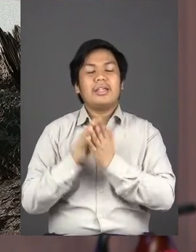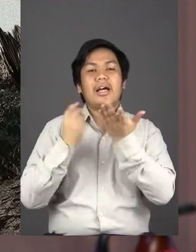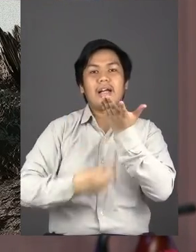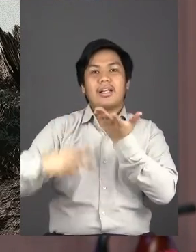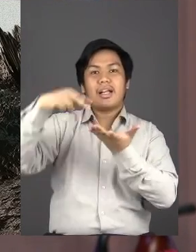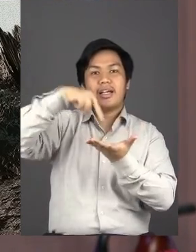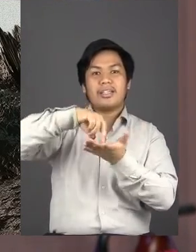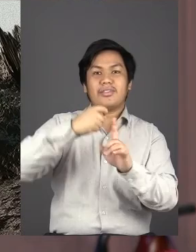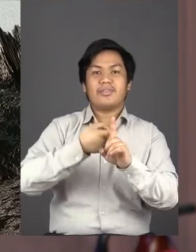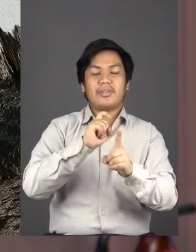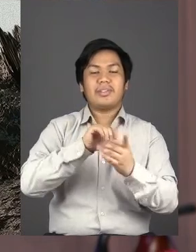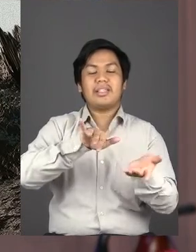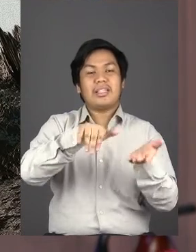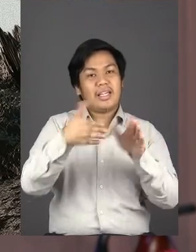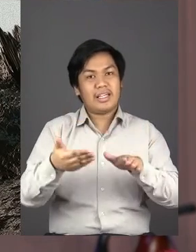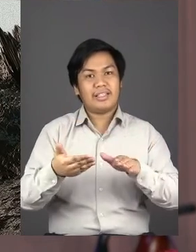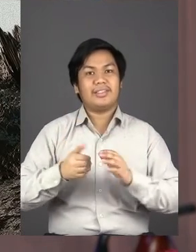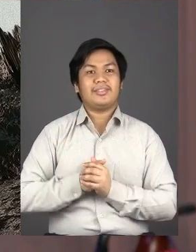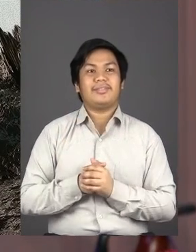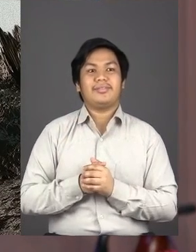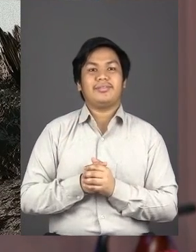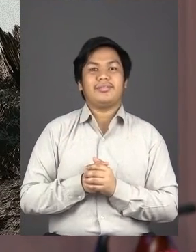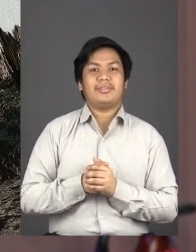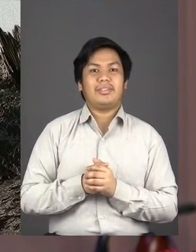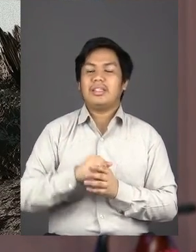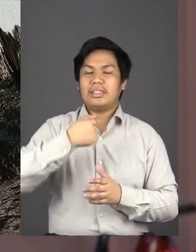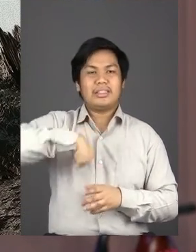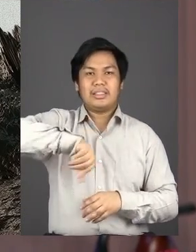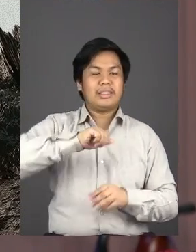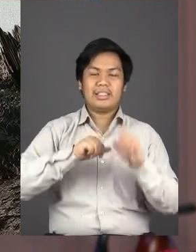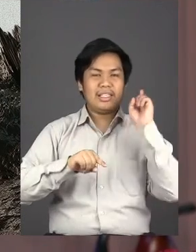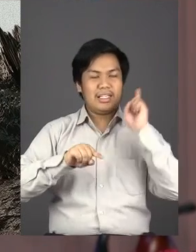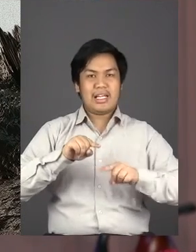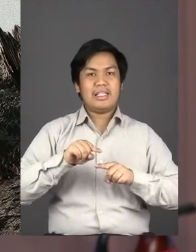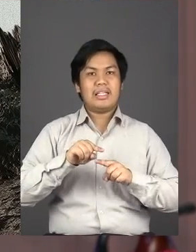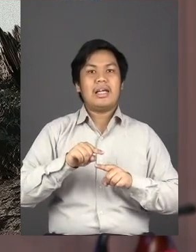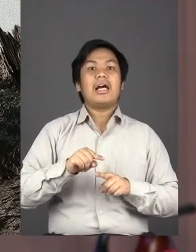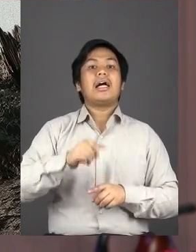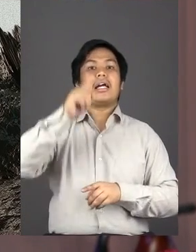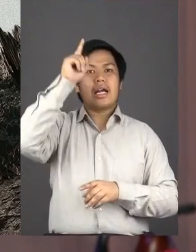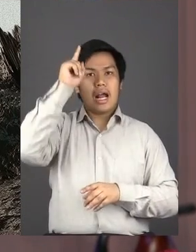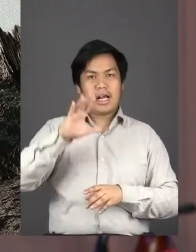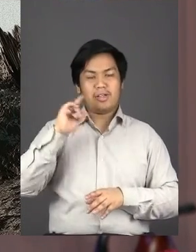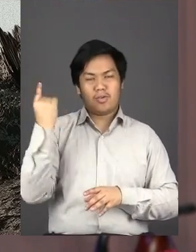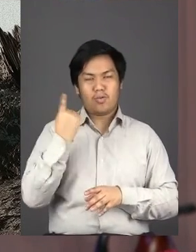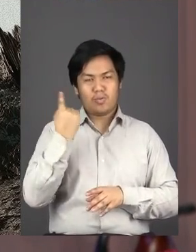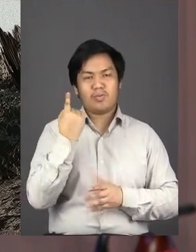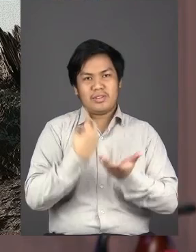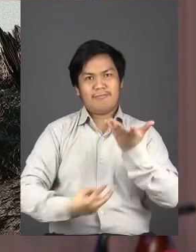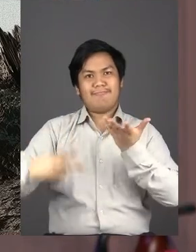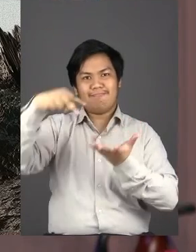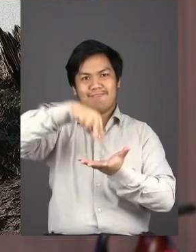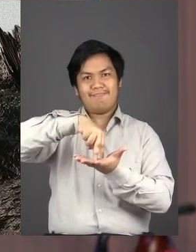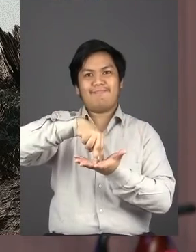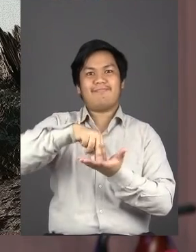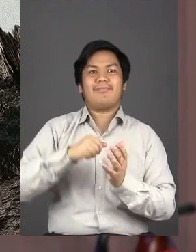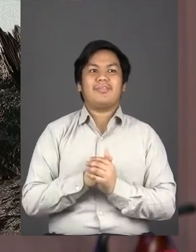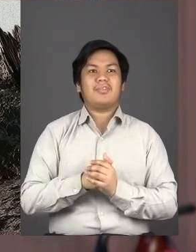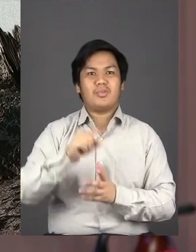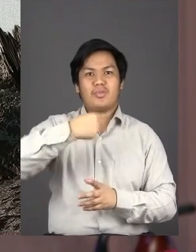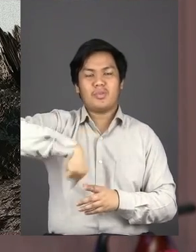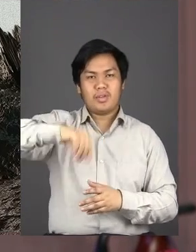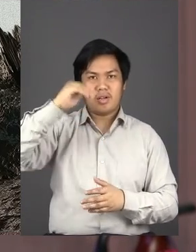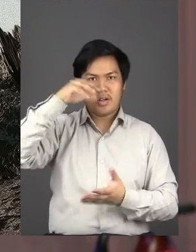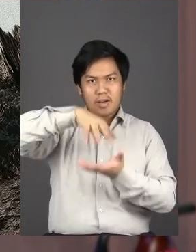dead. Yun, hindi natin kayang gawin yun. Ang gumagawa nun, si God, di ba? Natutunan natin